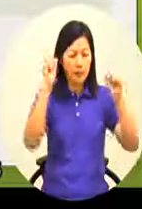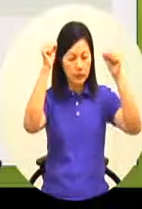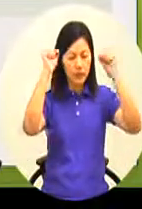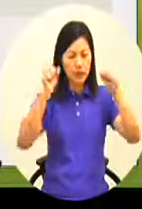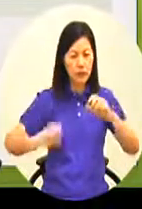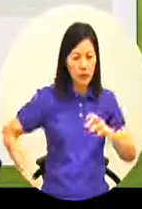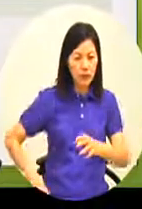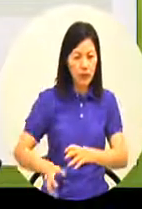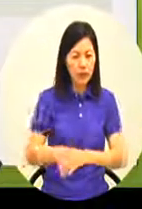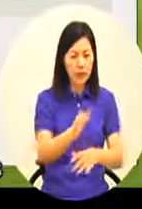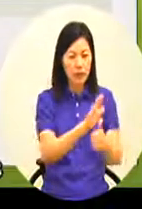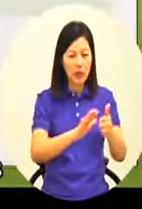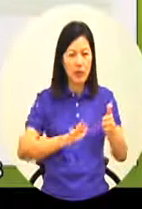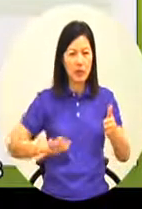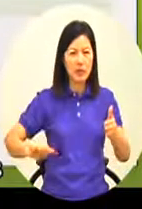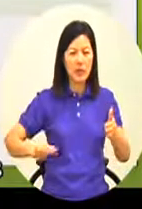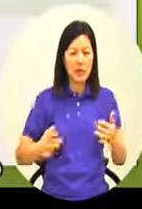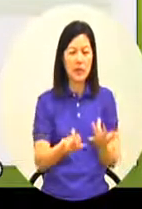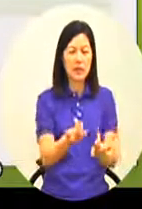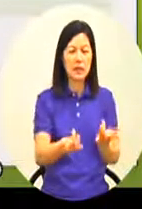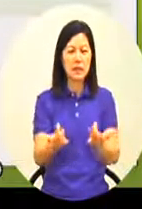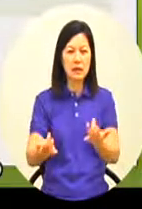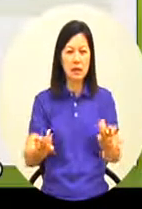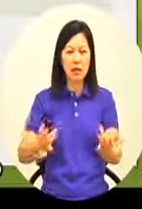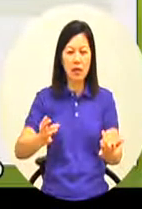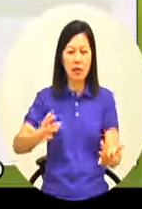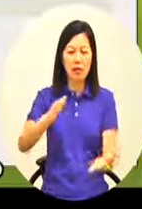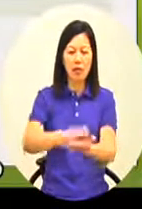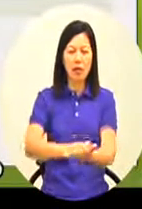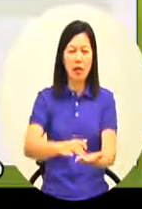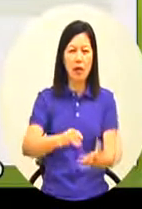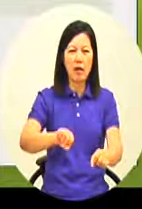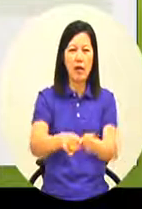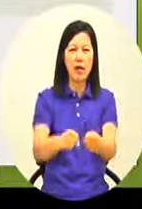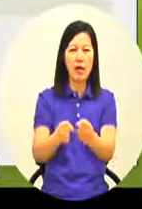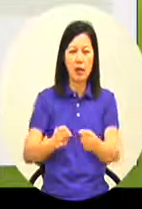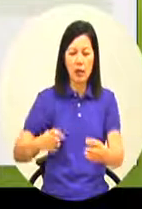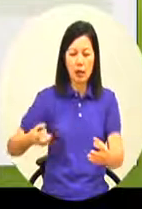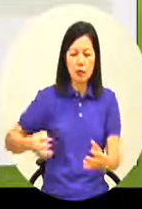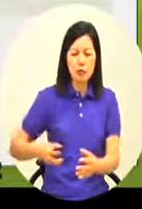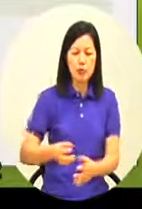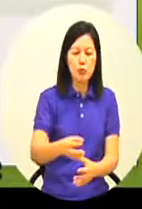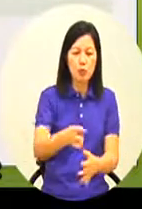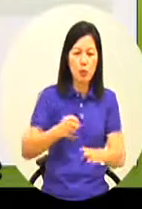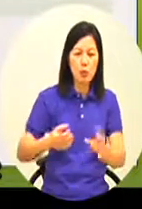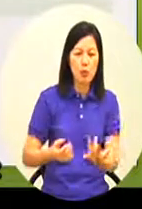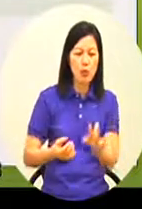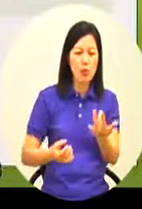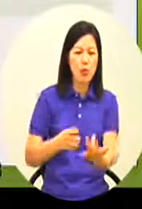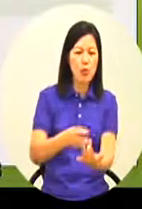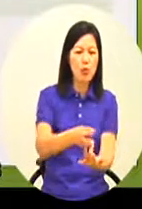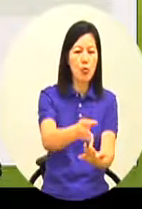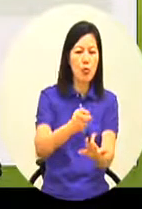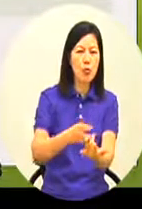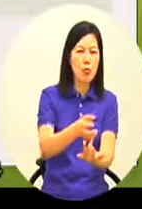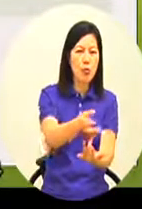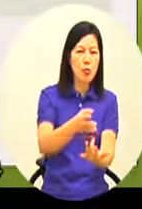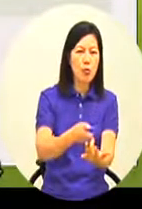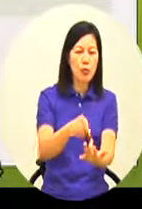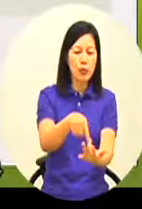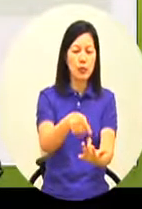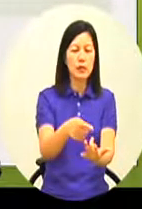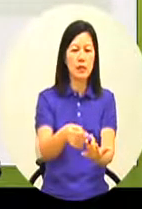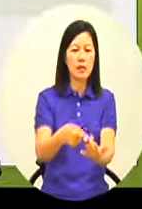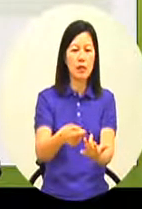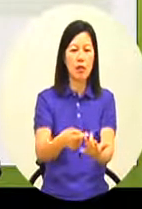滚球的时候，会造成那个草坪可能会有压化，因为它是球会在上面，会在地上这样滚来滚去，所以